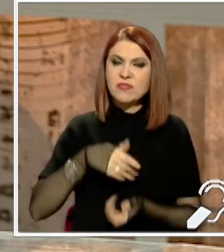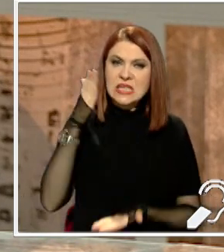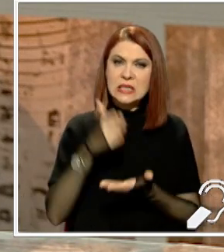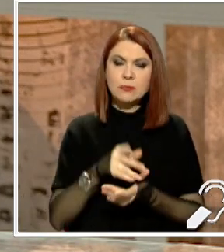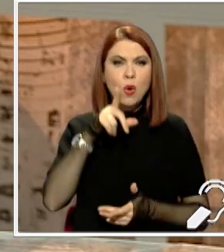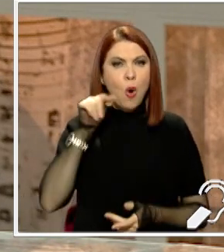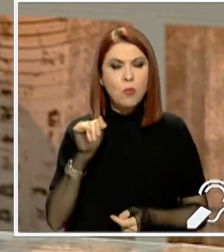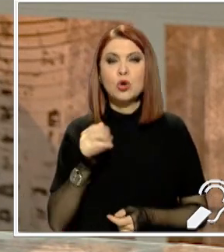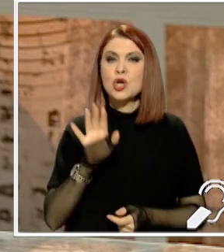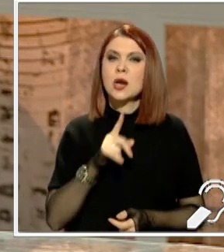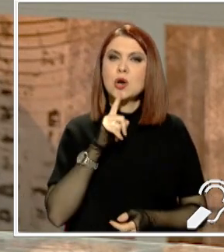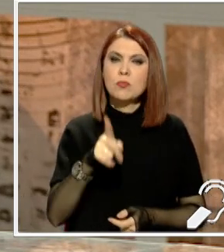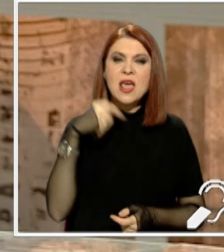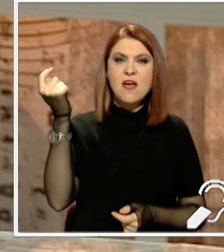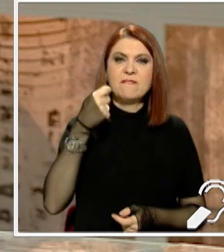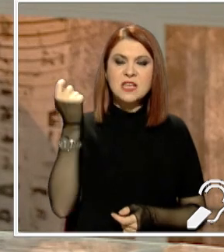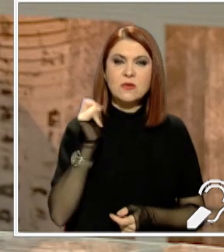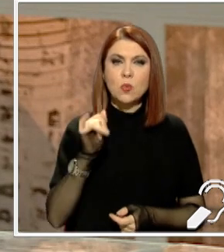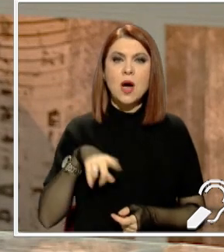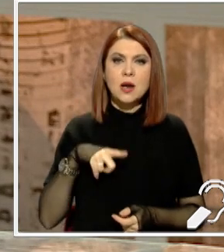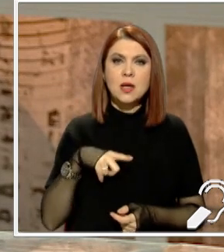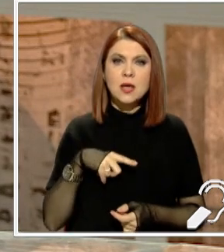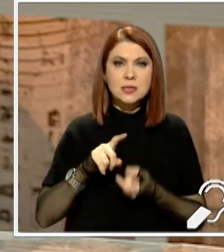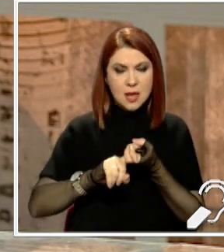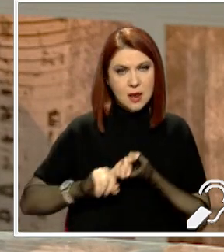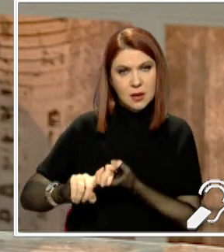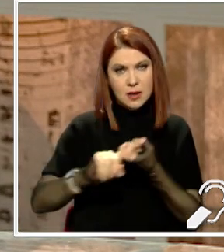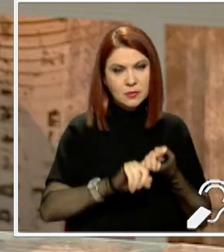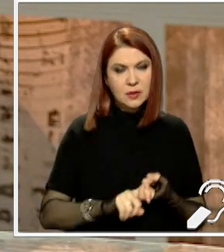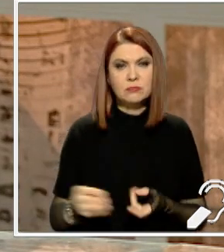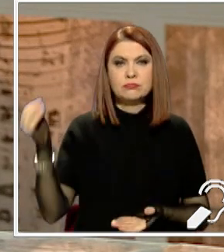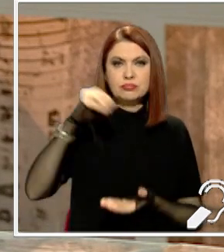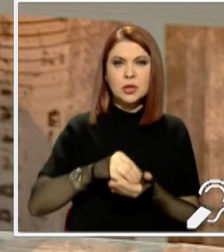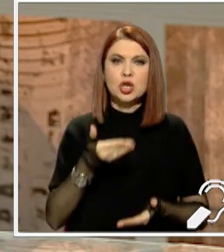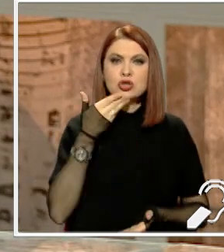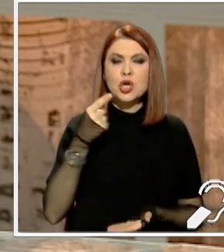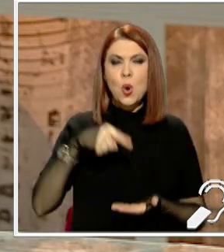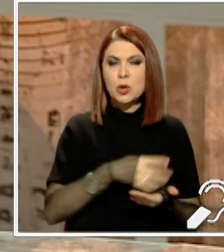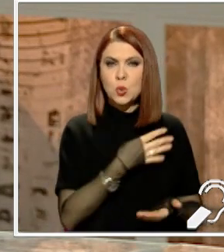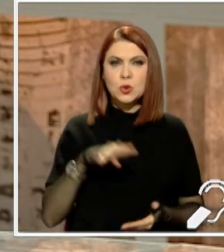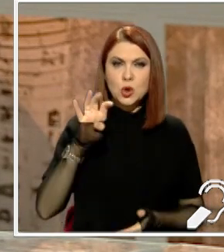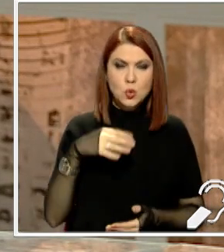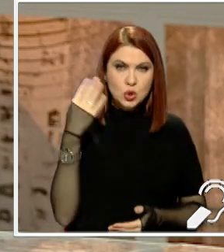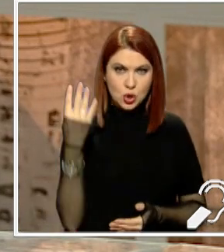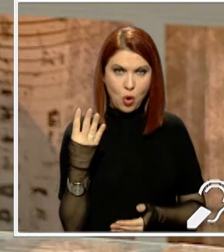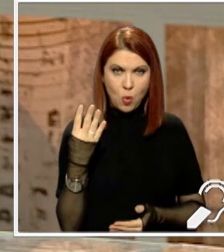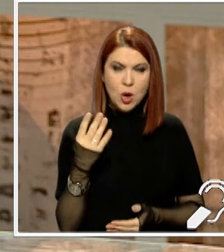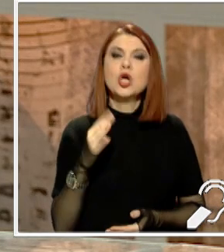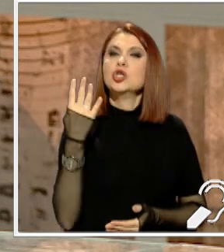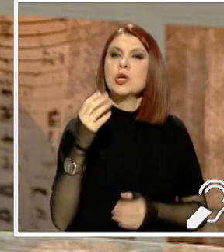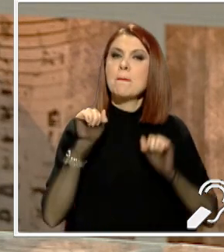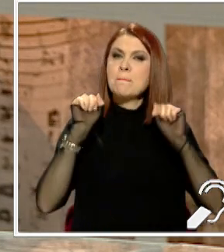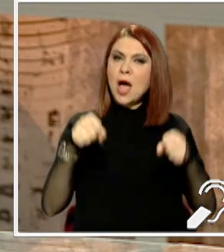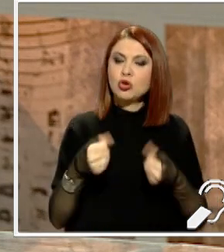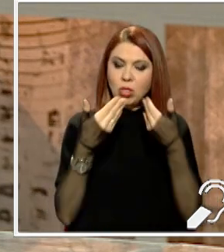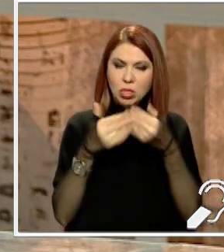drepturile omului și poartă numele festivalului cu care este profund înrudit, înființat în Cehia în 1999 și patronat